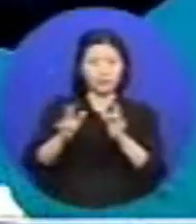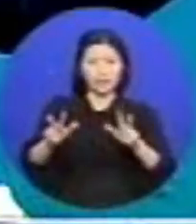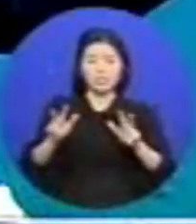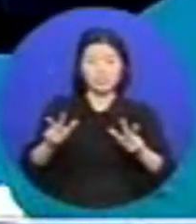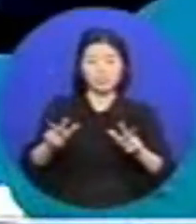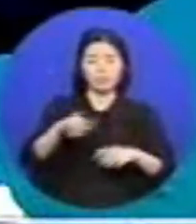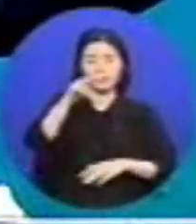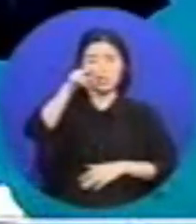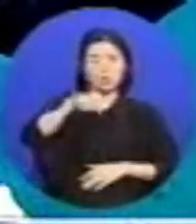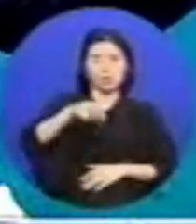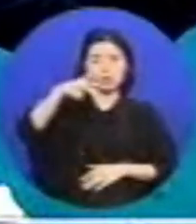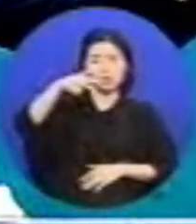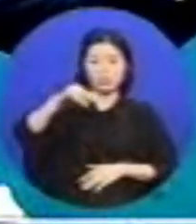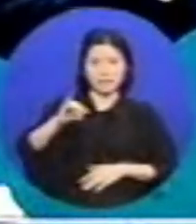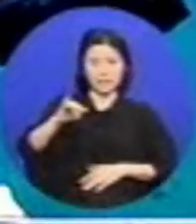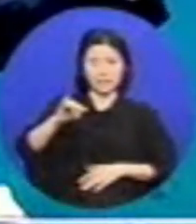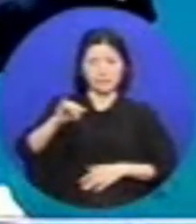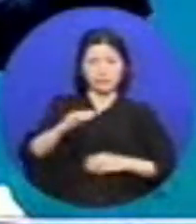수지에